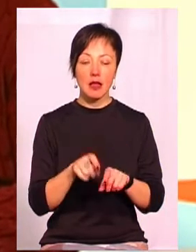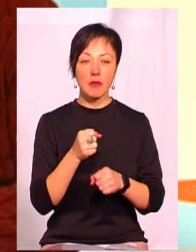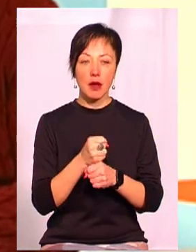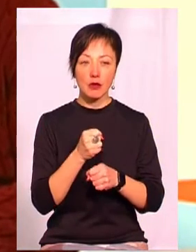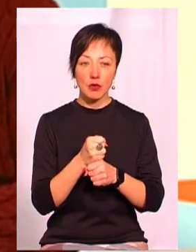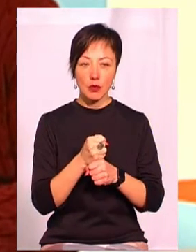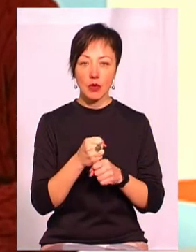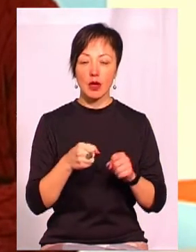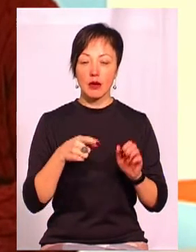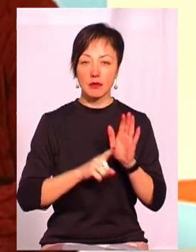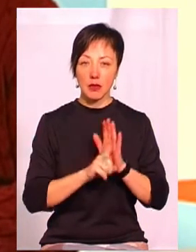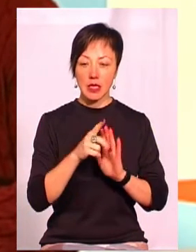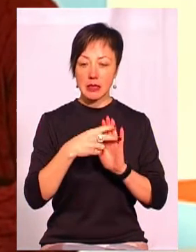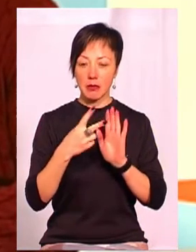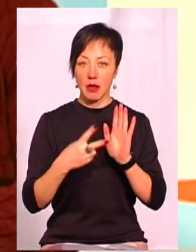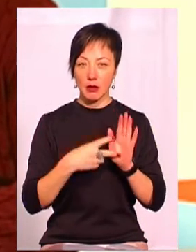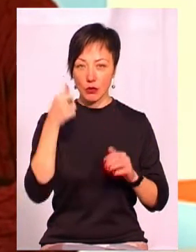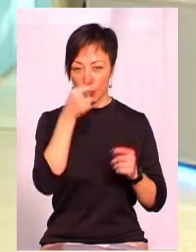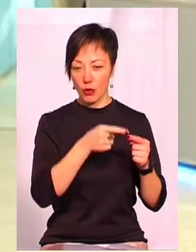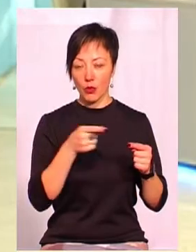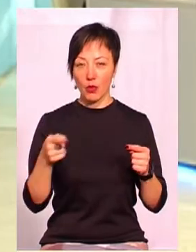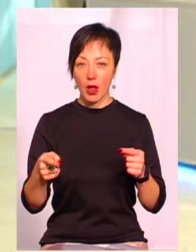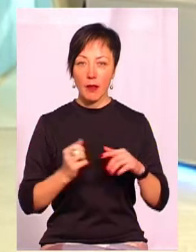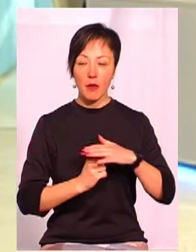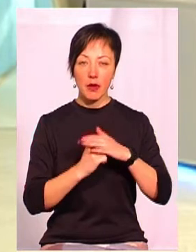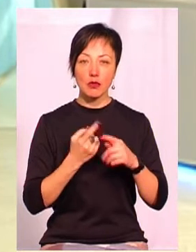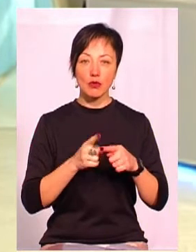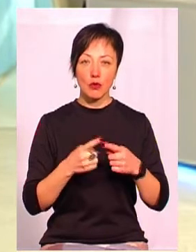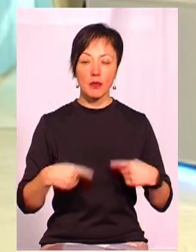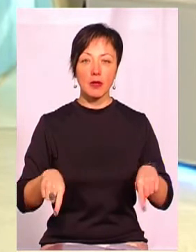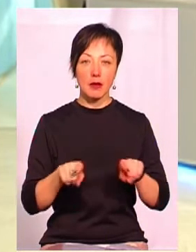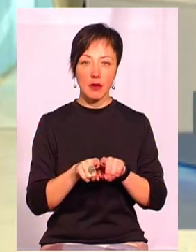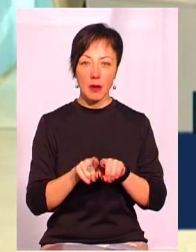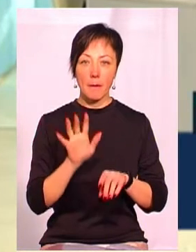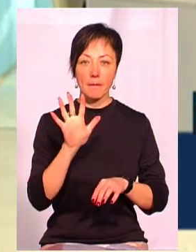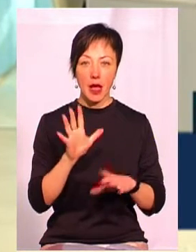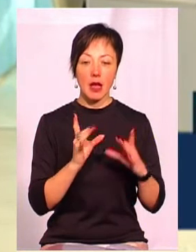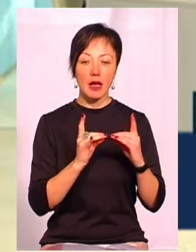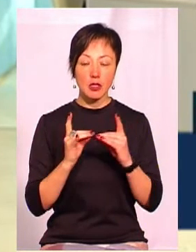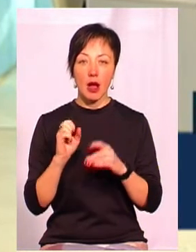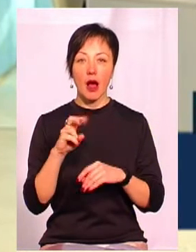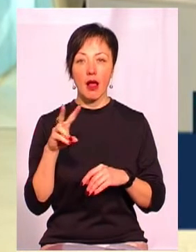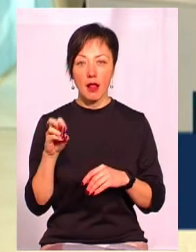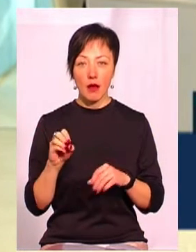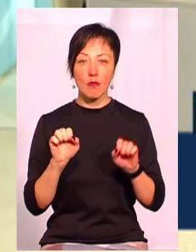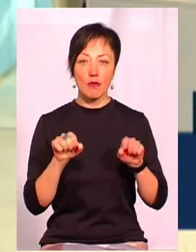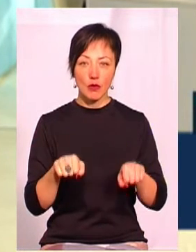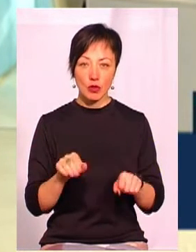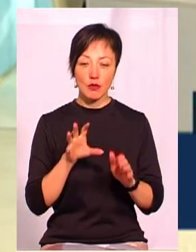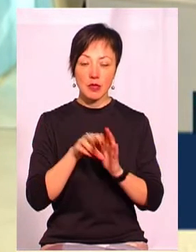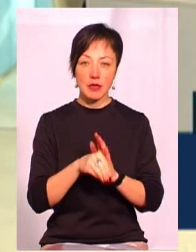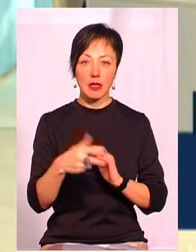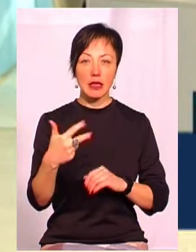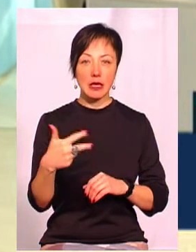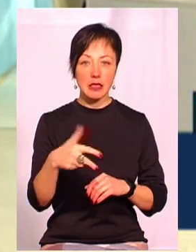працює із 17-го року. Вже на базі цього відділення воно на 25 ліжок, але може містити в